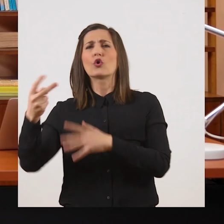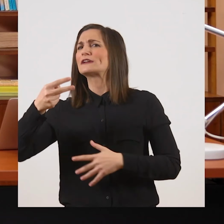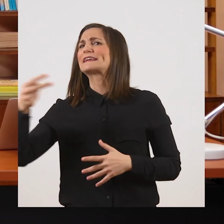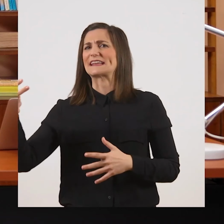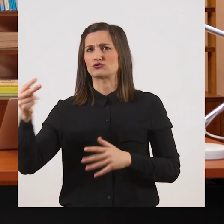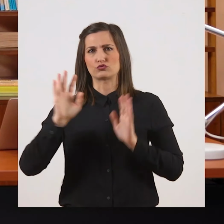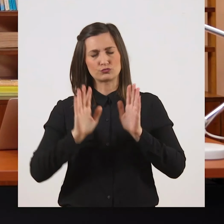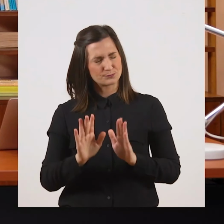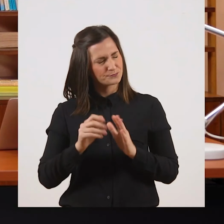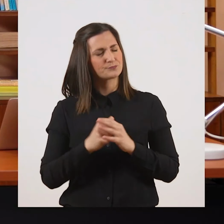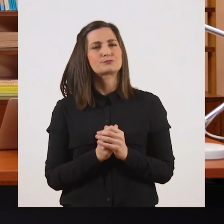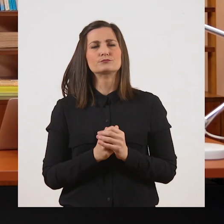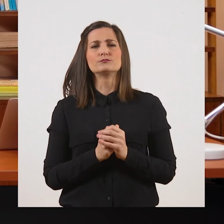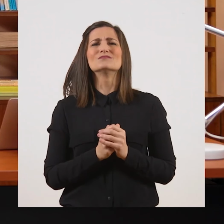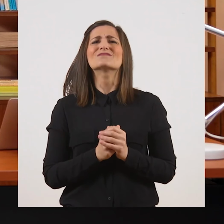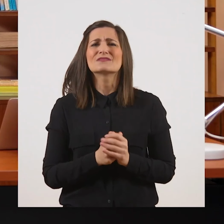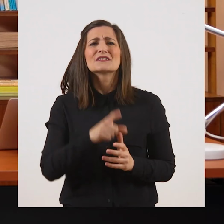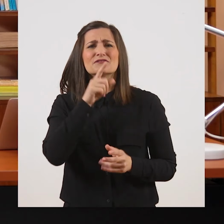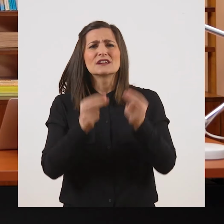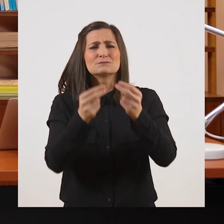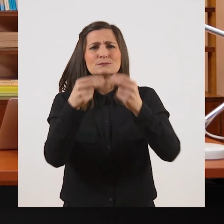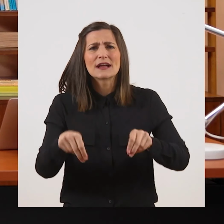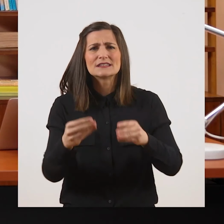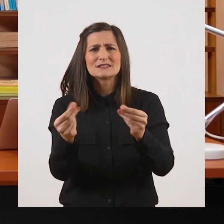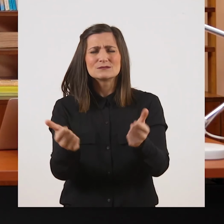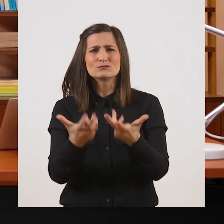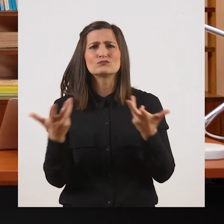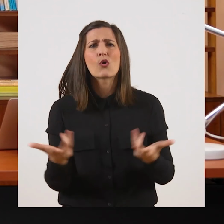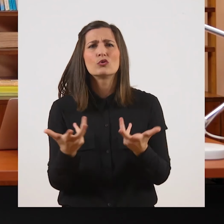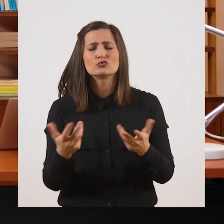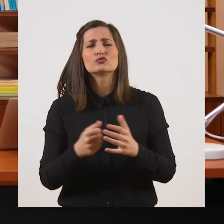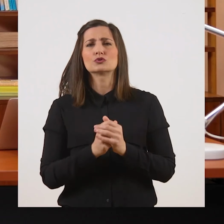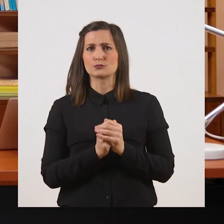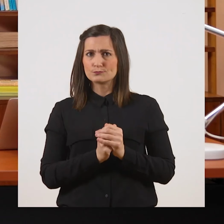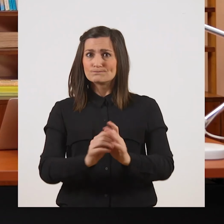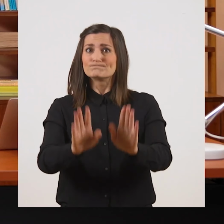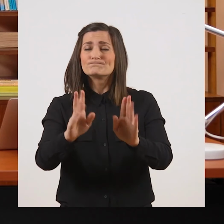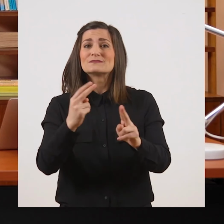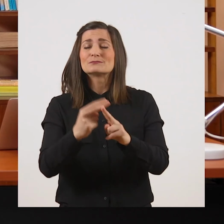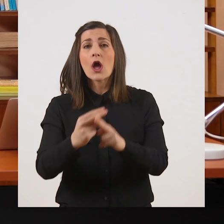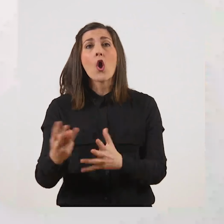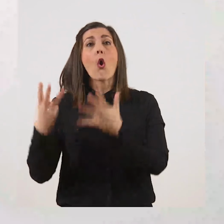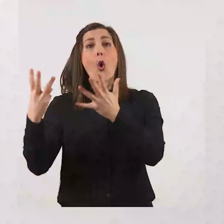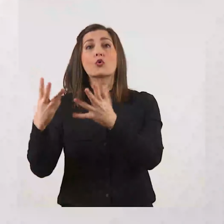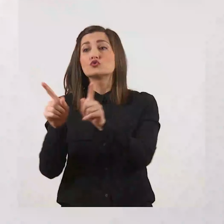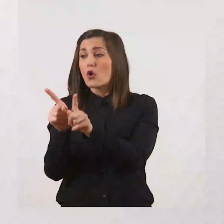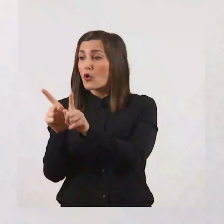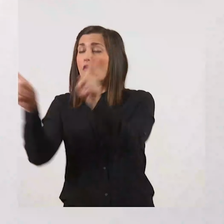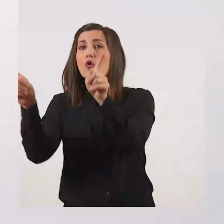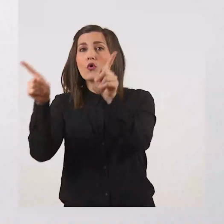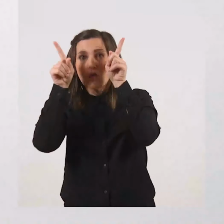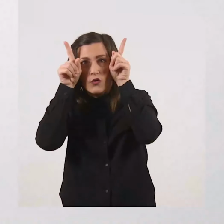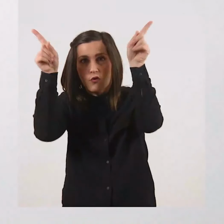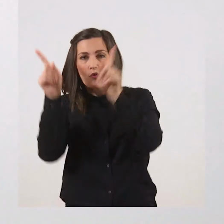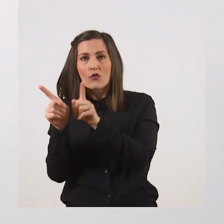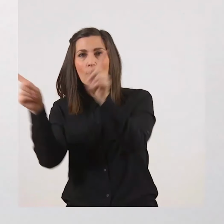ίσον. Πολύ ωραία. Πώς θα κάνω αυτή την πράξη τώρα? Καταρχάς θα βάλω στο 8 δύο αυτάκια, γιατί θα πρέπει